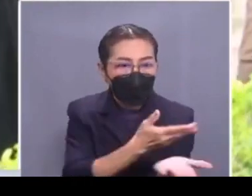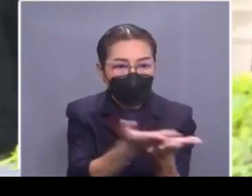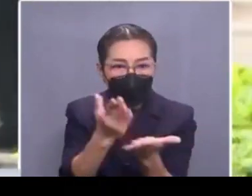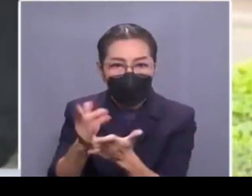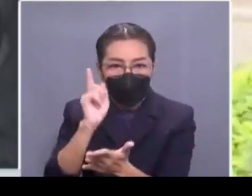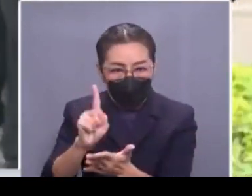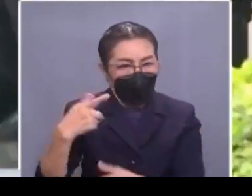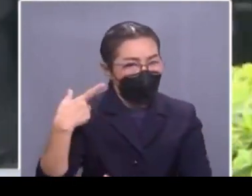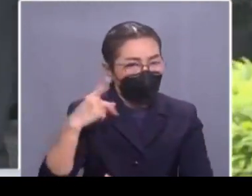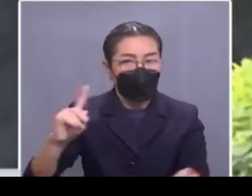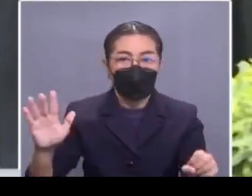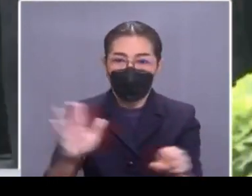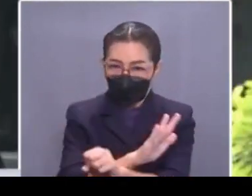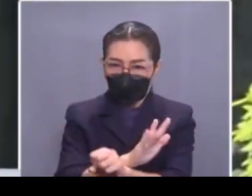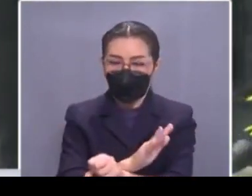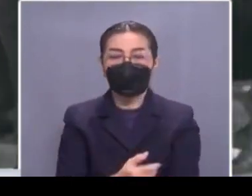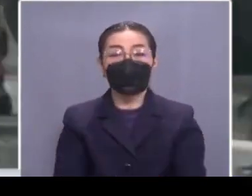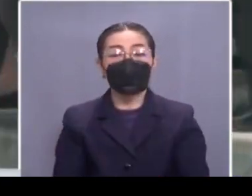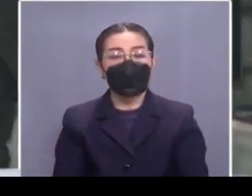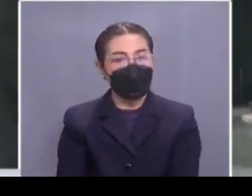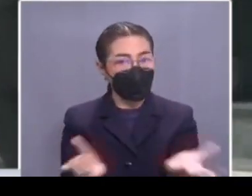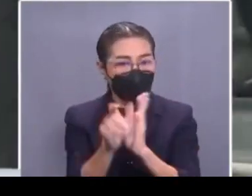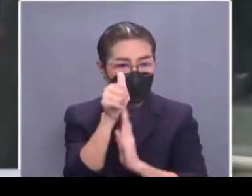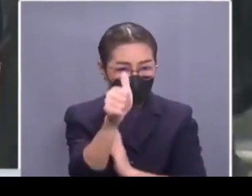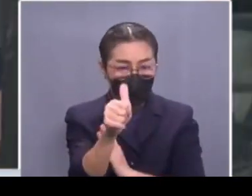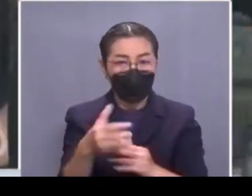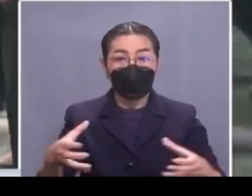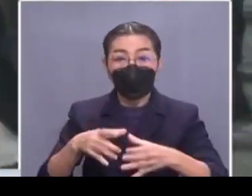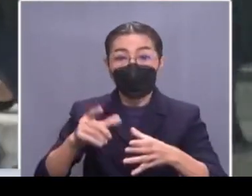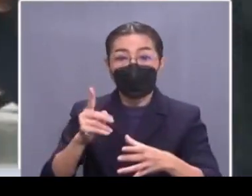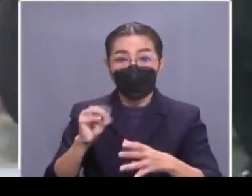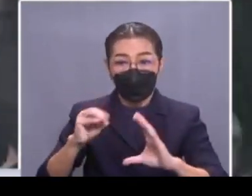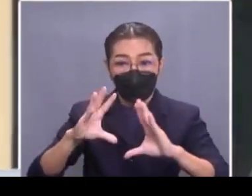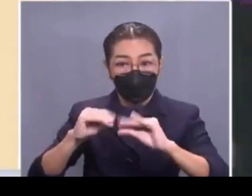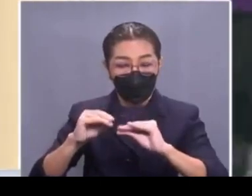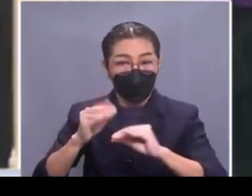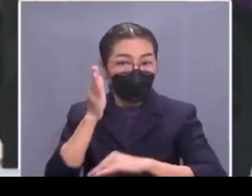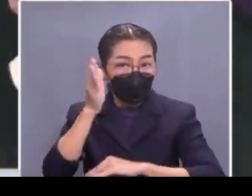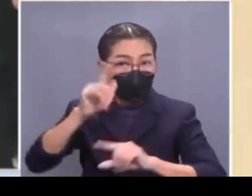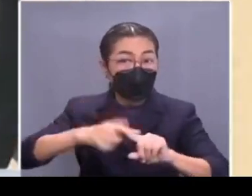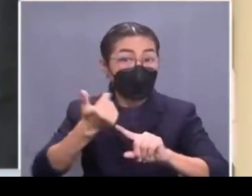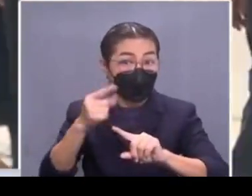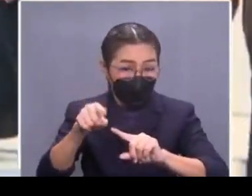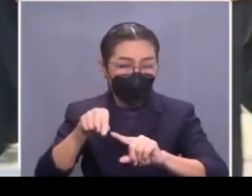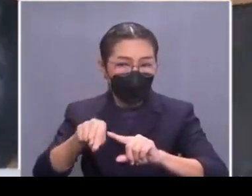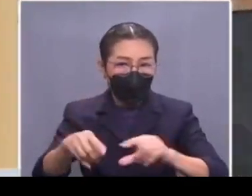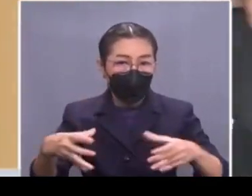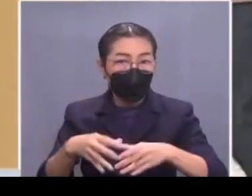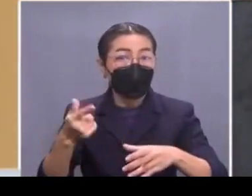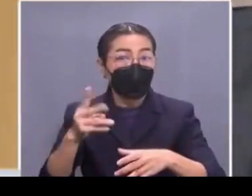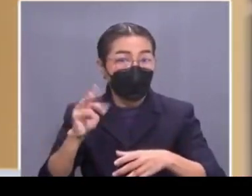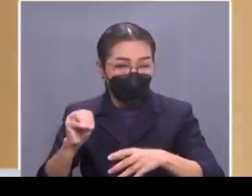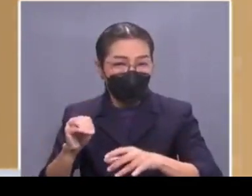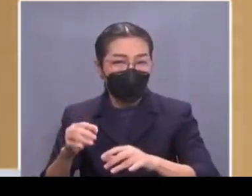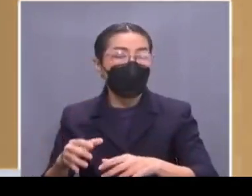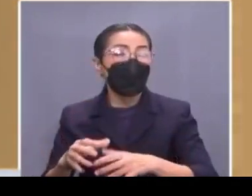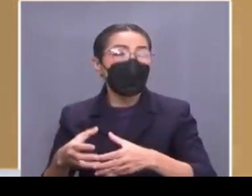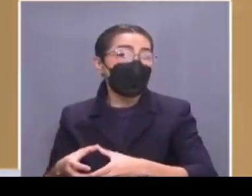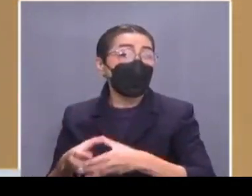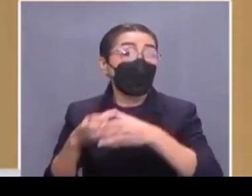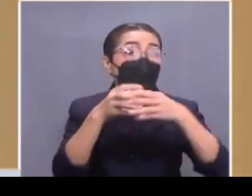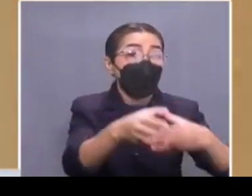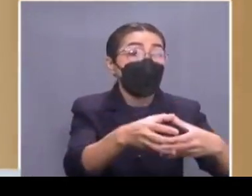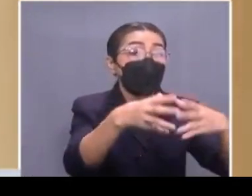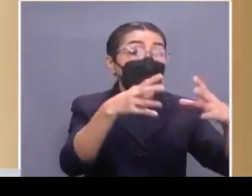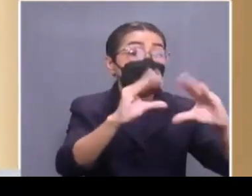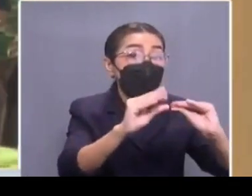าพแล้วก็เกิดประโยชน์สูงสุดด้วยส่วนการประชุมครม.นะคะสัญจรนะคะในช่วงเดือนพฤศจิกายนจังหวัดนำร่องนายกก็บอกแล้วว่าจะ